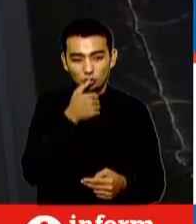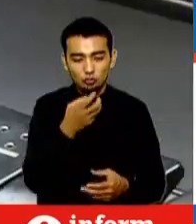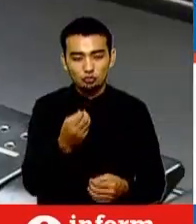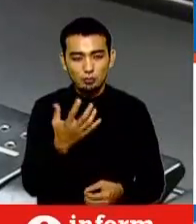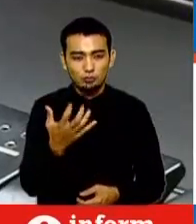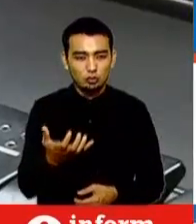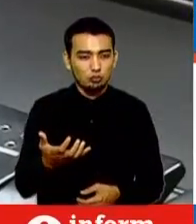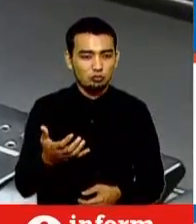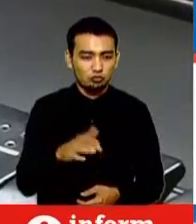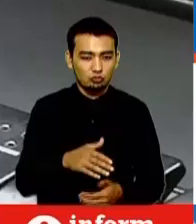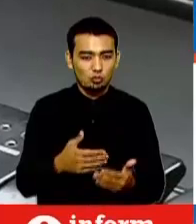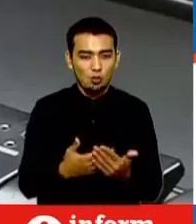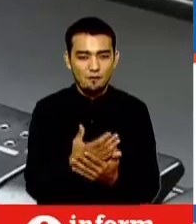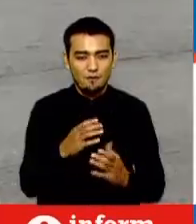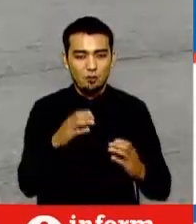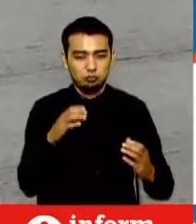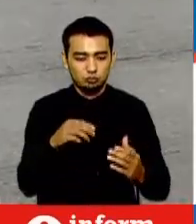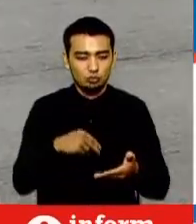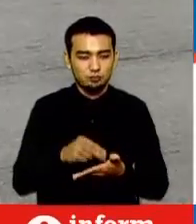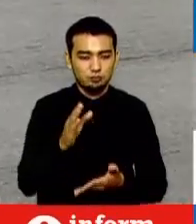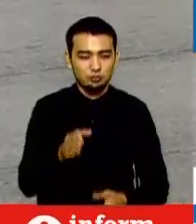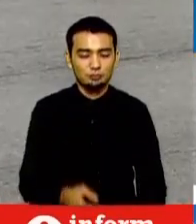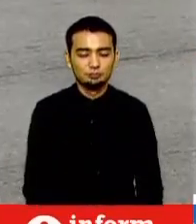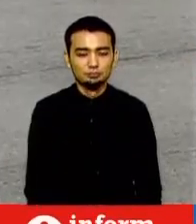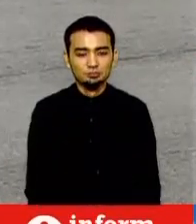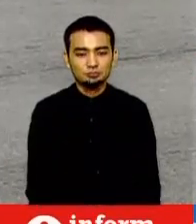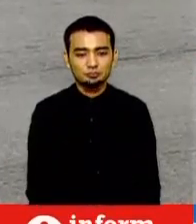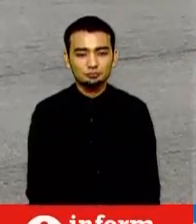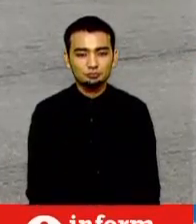500 новых таких автобусов. Мадина Исюмбаева, Владислав Шишко, Информбюро Алматы.